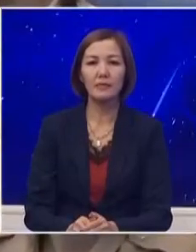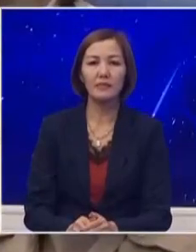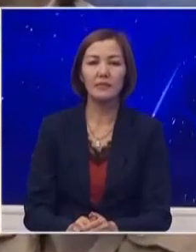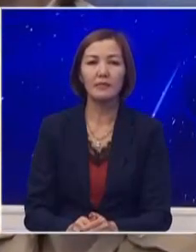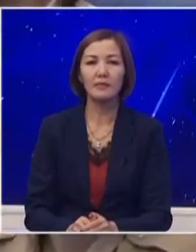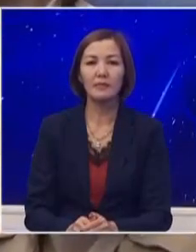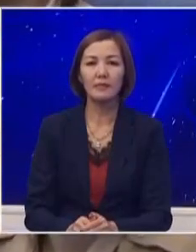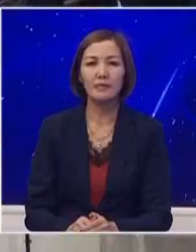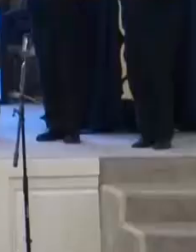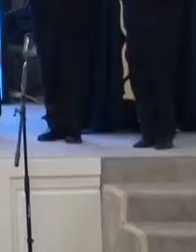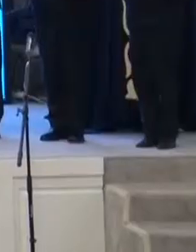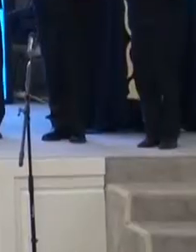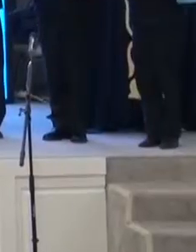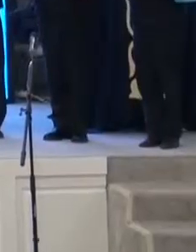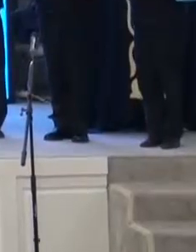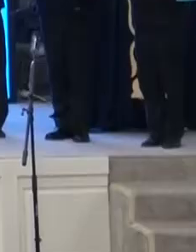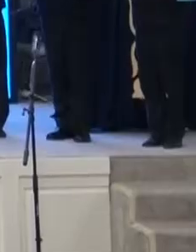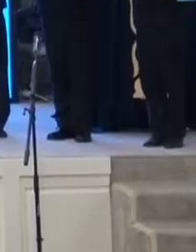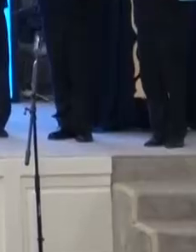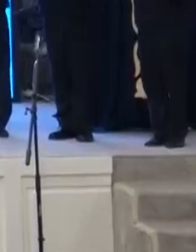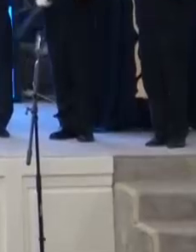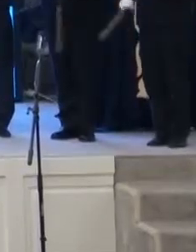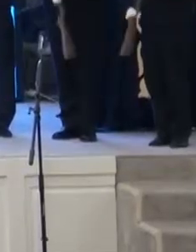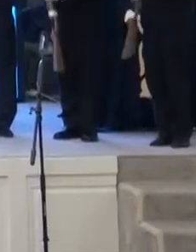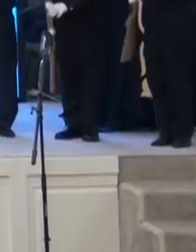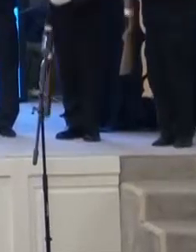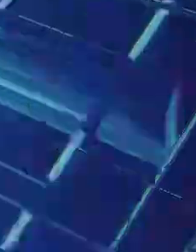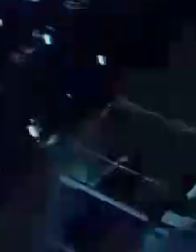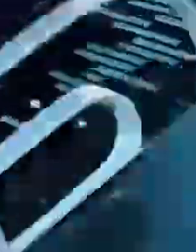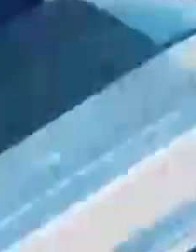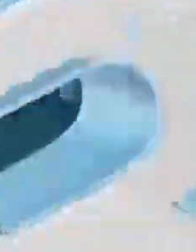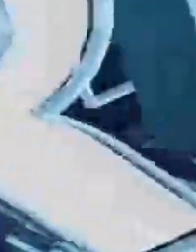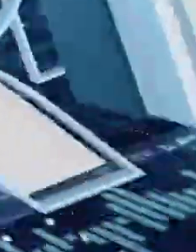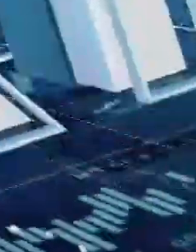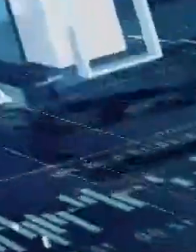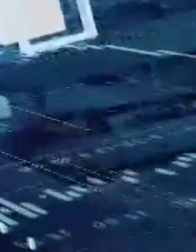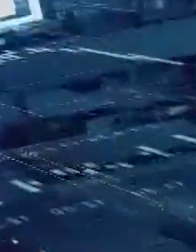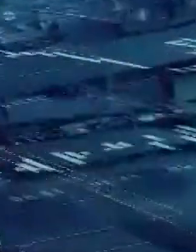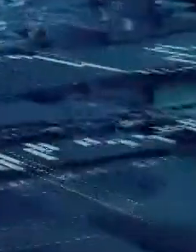Ақбота Оралғызы, Бекжан Кенжебай, Жетісу телеарнасы, Алматы облысынан.